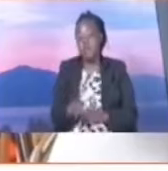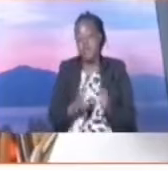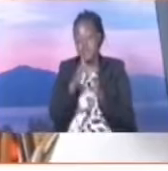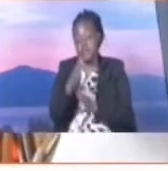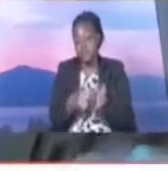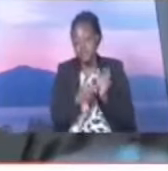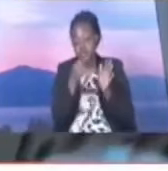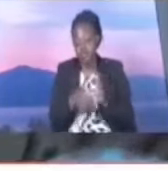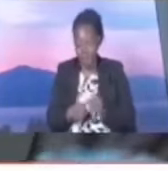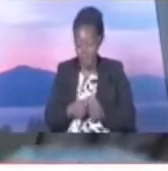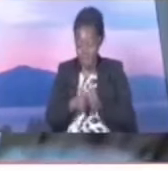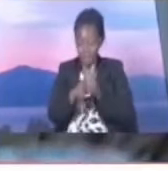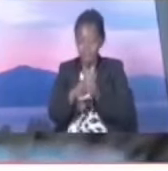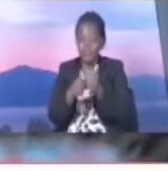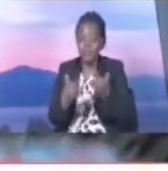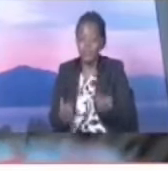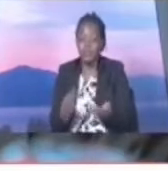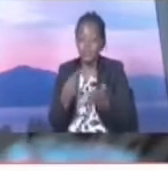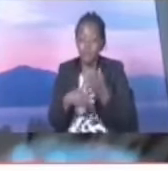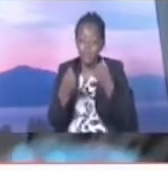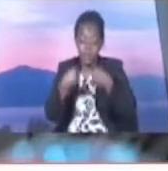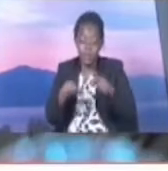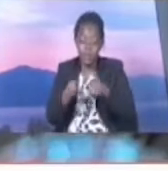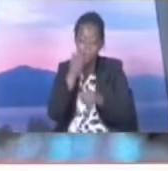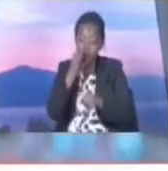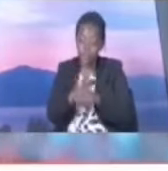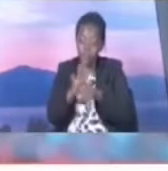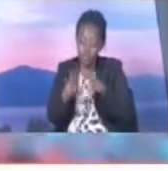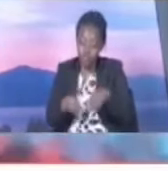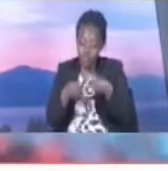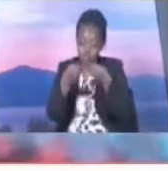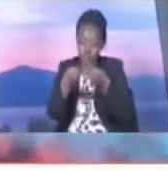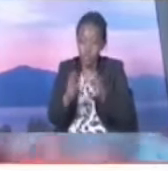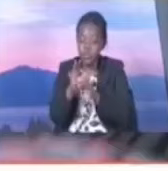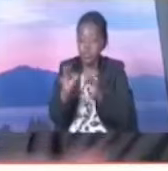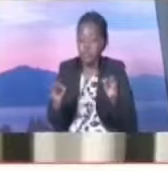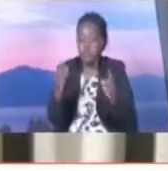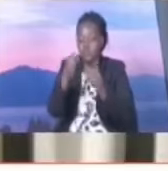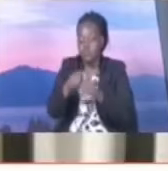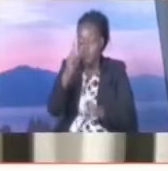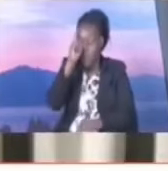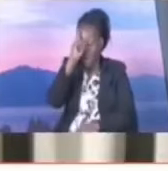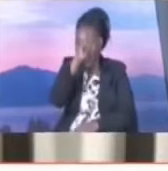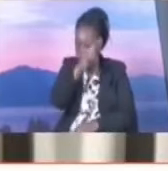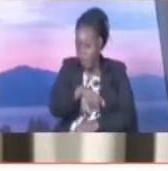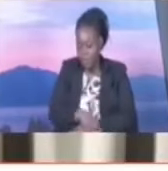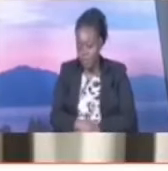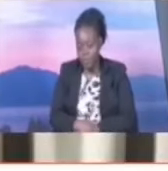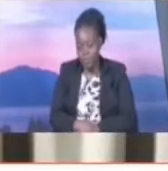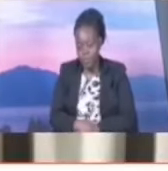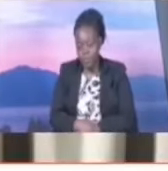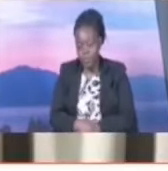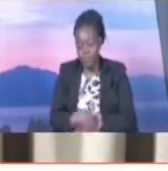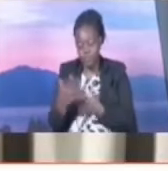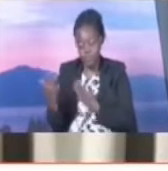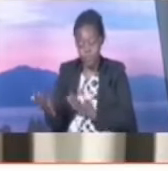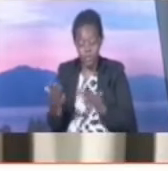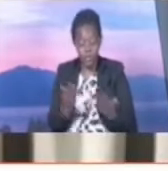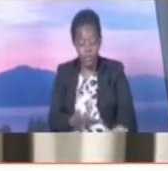nti bagoberera ebikolebwa era n'asuubiza okutuusa ebirabo bino eri beene. Okujja kukubebaza